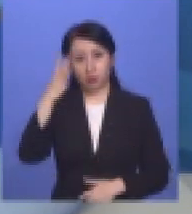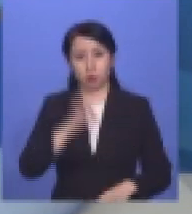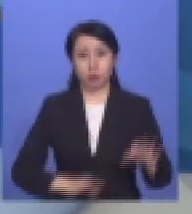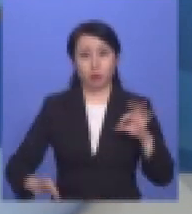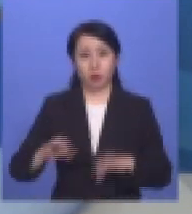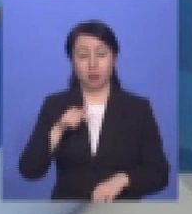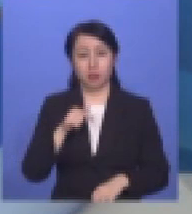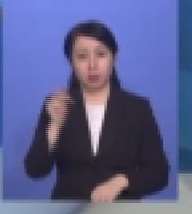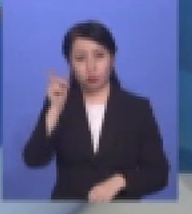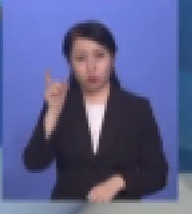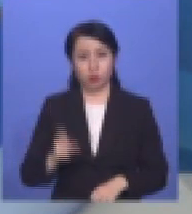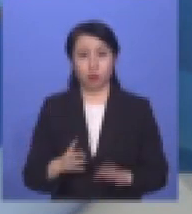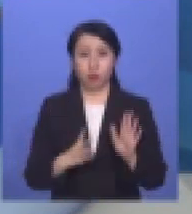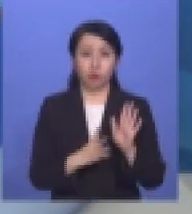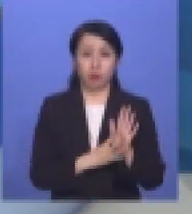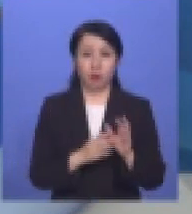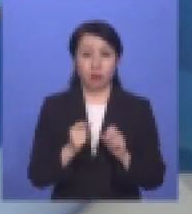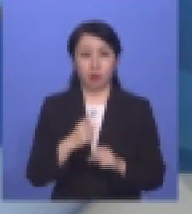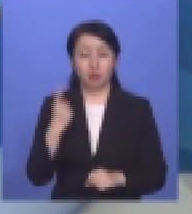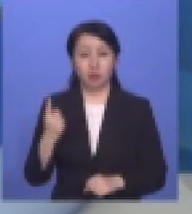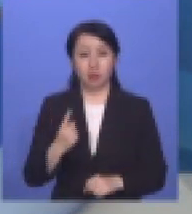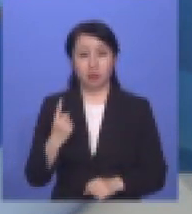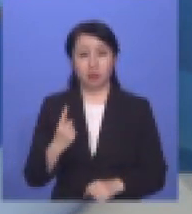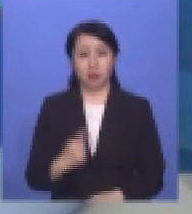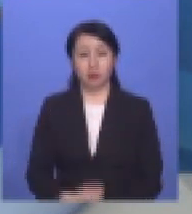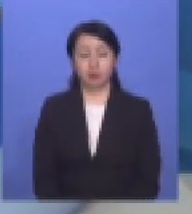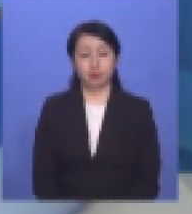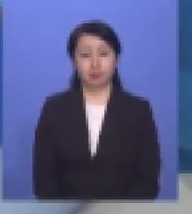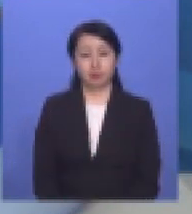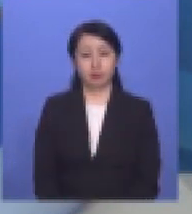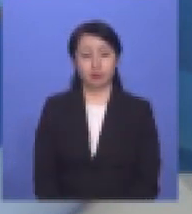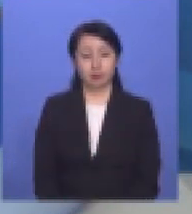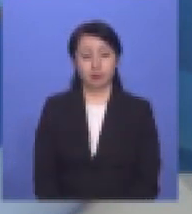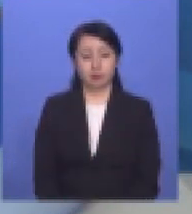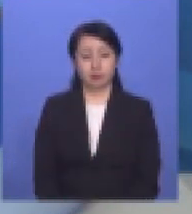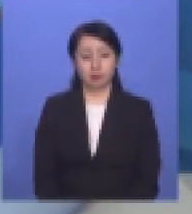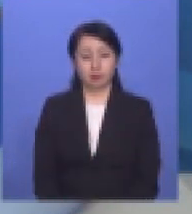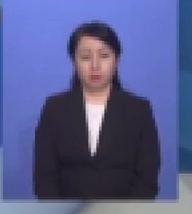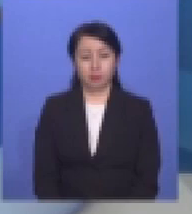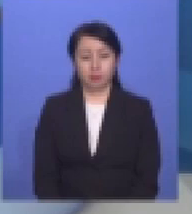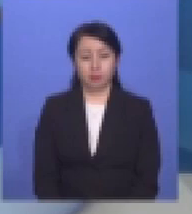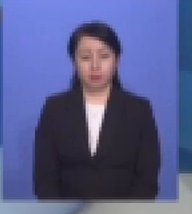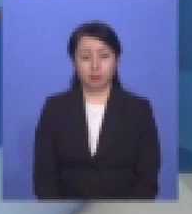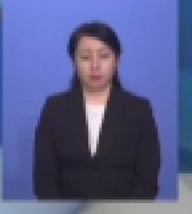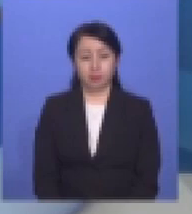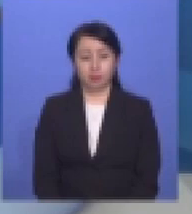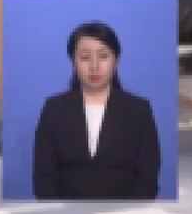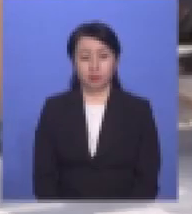конкурса научных проектов среди учеников 9-11 классов. Тему продолжит Илья Кудряков.